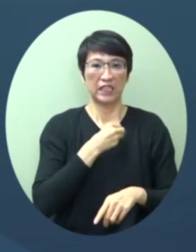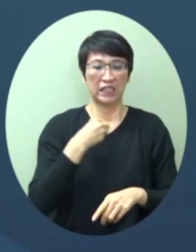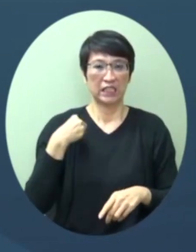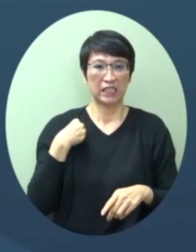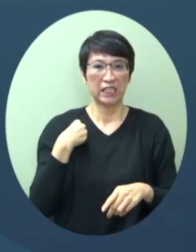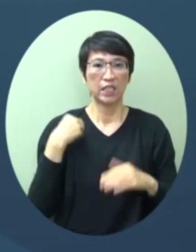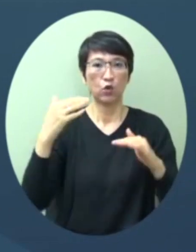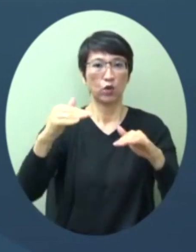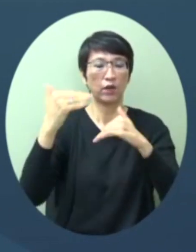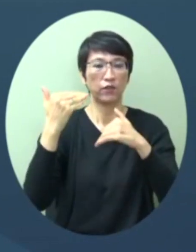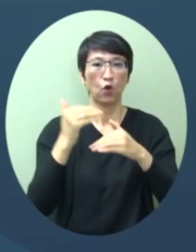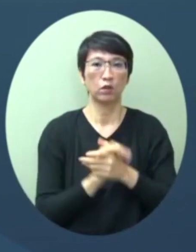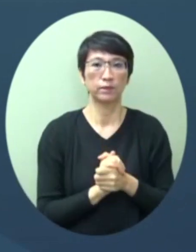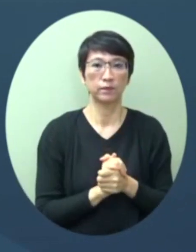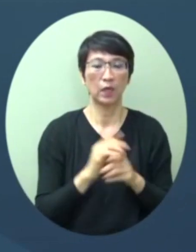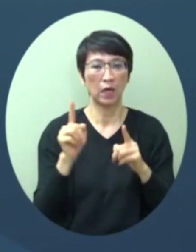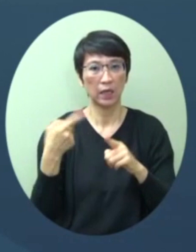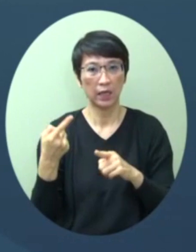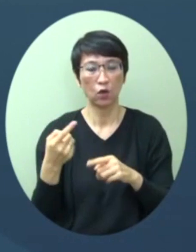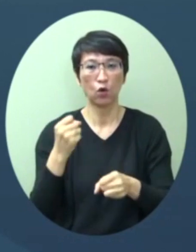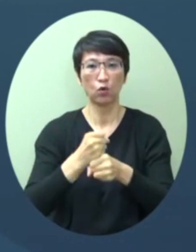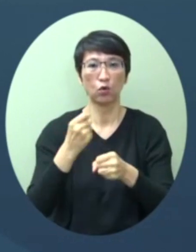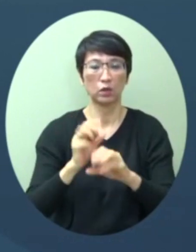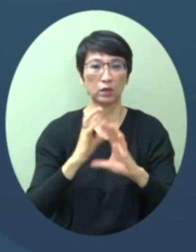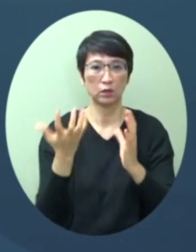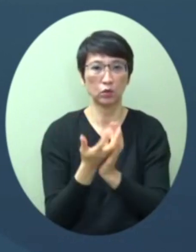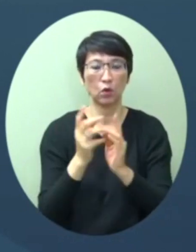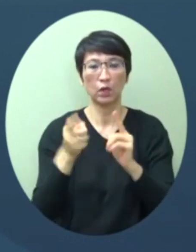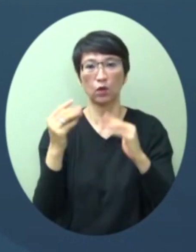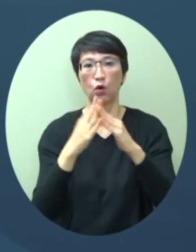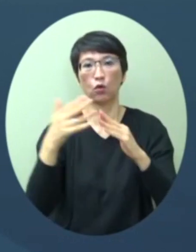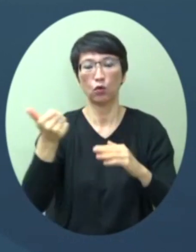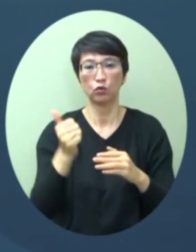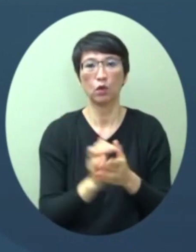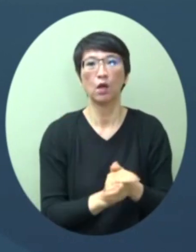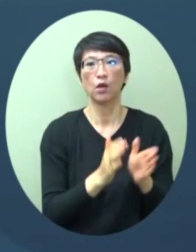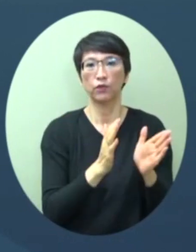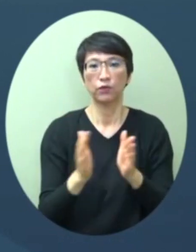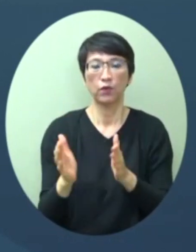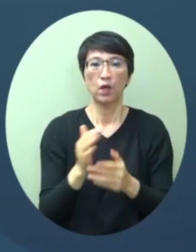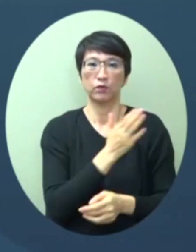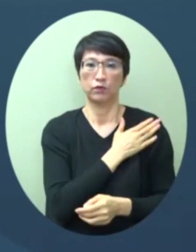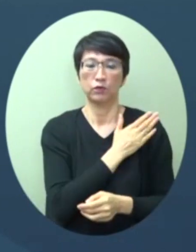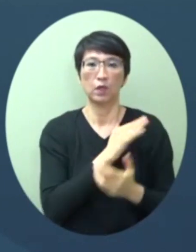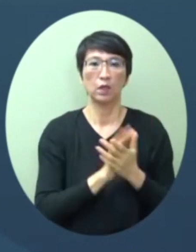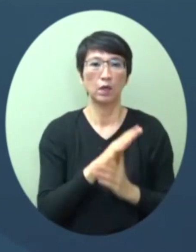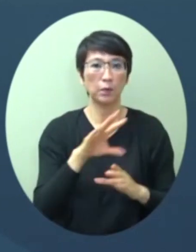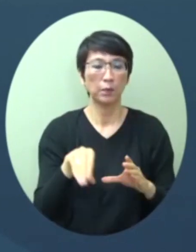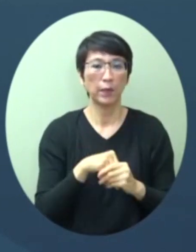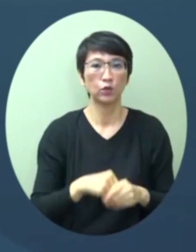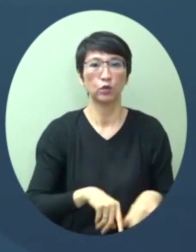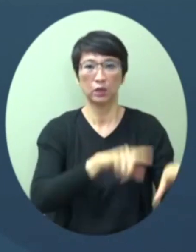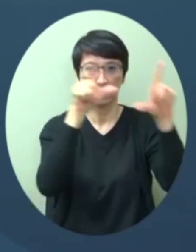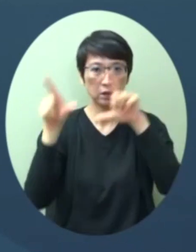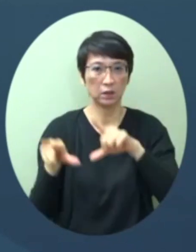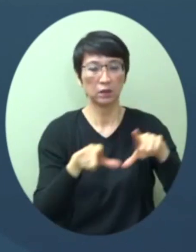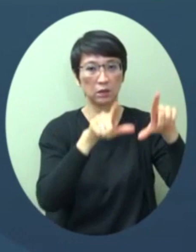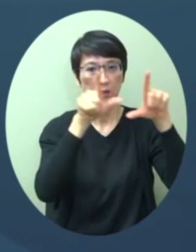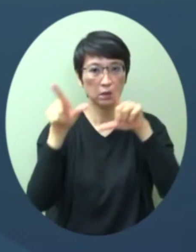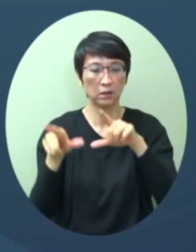因為醫療的物資也是另一位工作小組另一位局長負責非醫療的物資包括日常用品